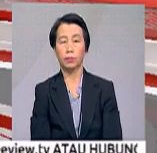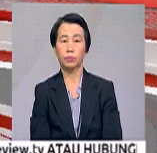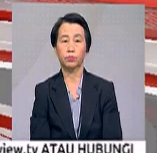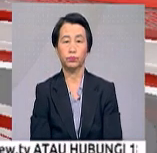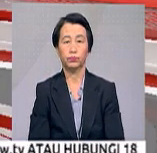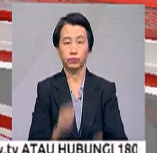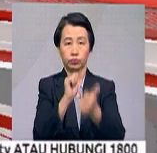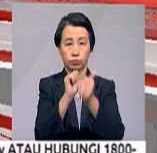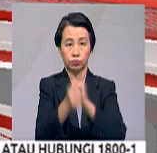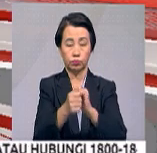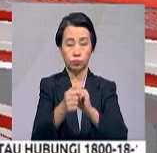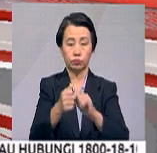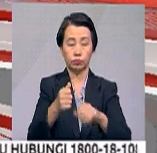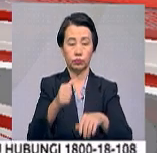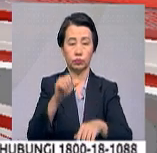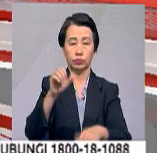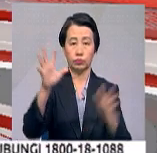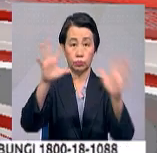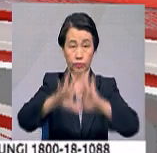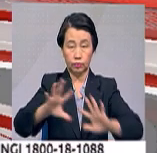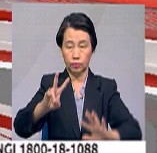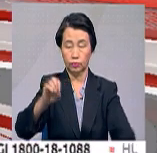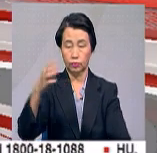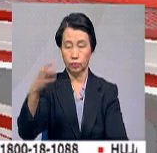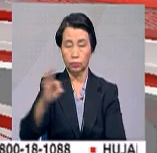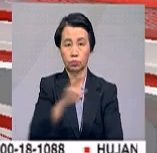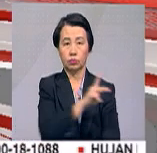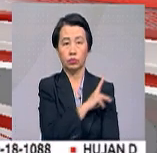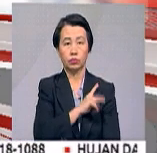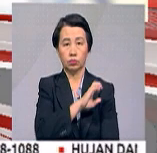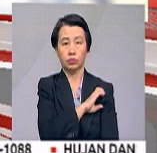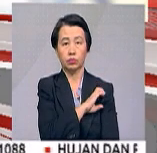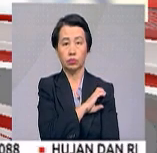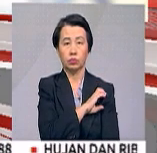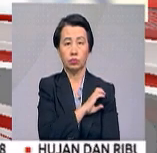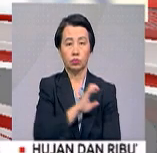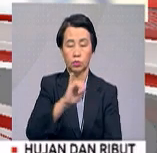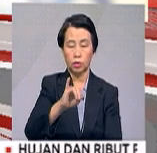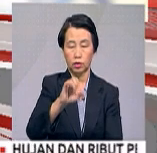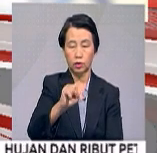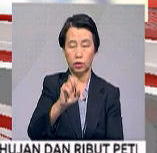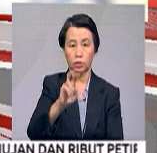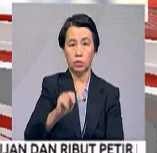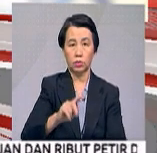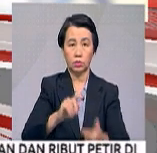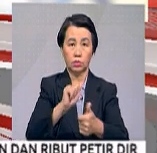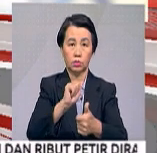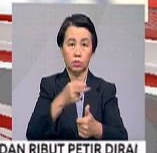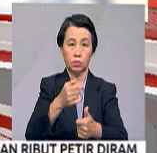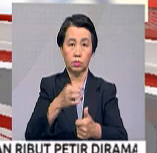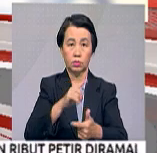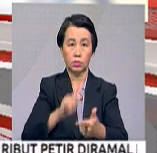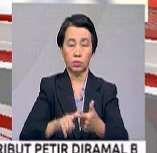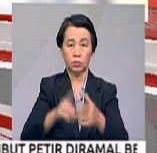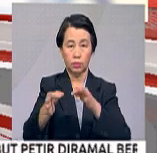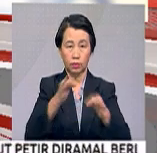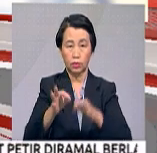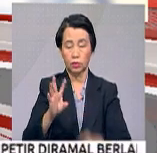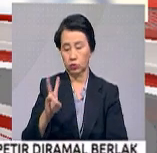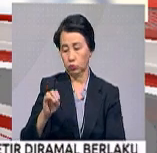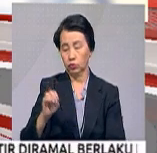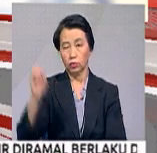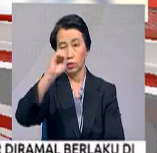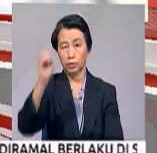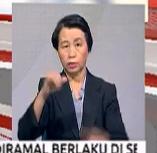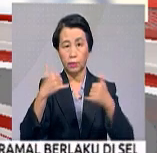Menjelang Sukan SEA Filipina 2019, Ketua Pegawai Eksekutif Institut Sukan Negara Ahmad Faizal Mat Ramli menjelaskan